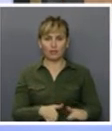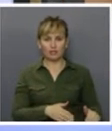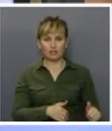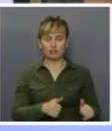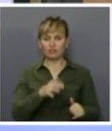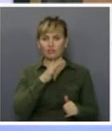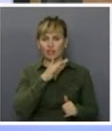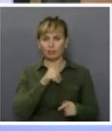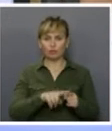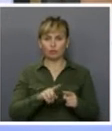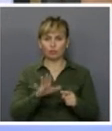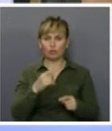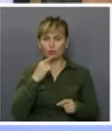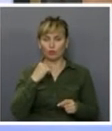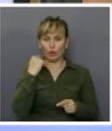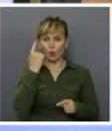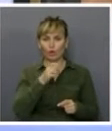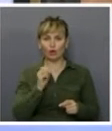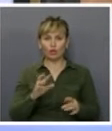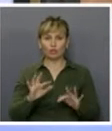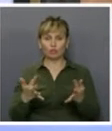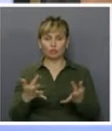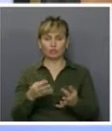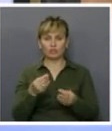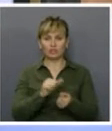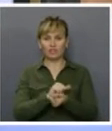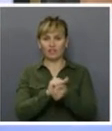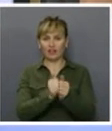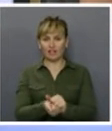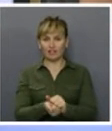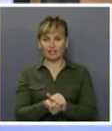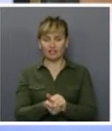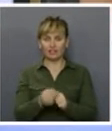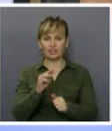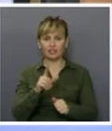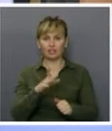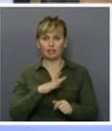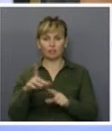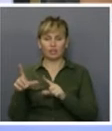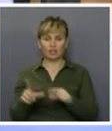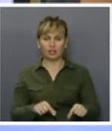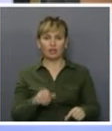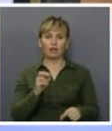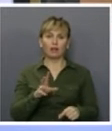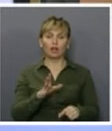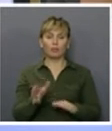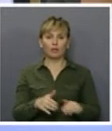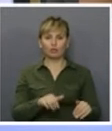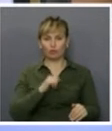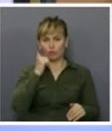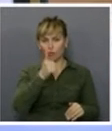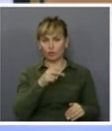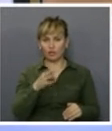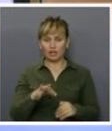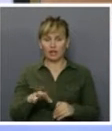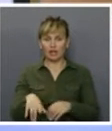определенного времени, скоро будет год, да, как случилась девальвация августовская, как тенге был отправлен в свободное плавание, как прошел этот год для рынка и что сегодня